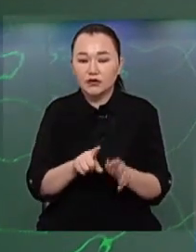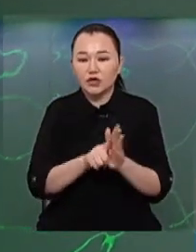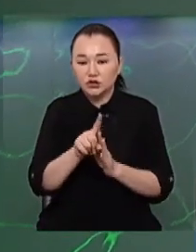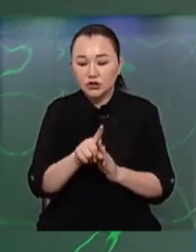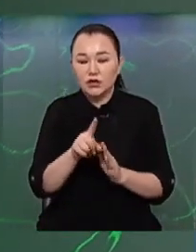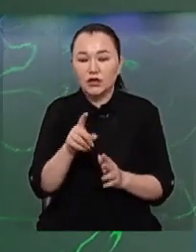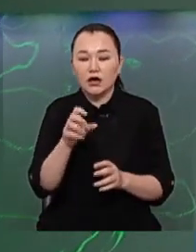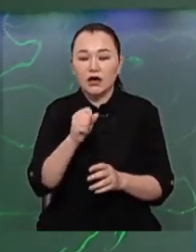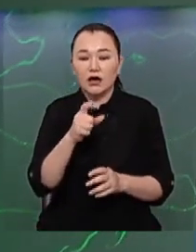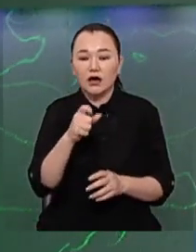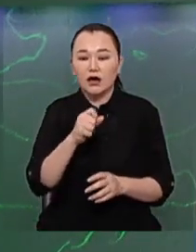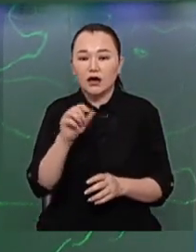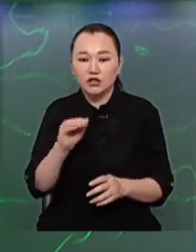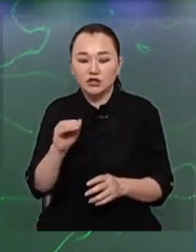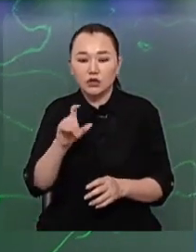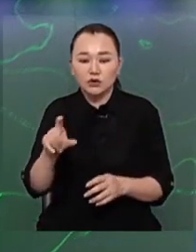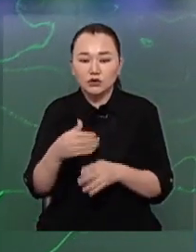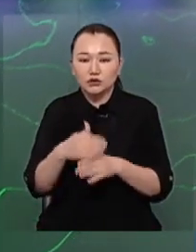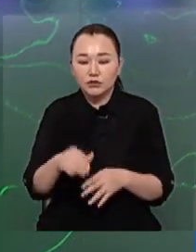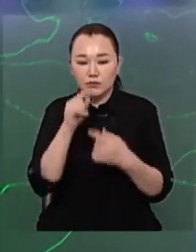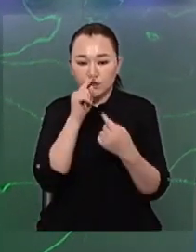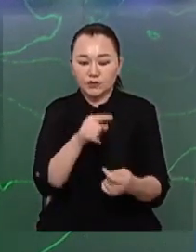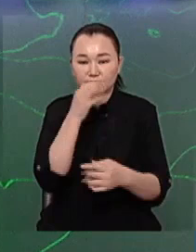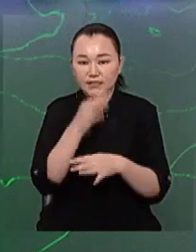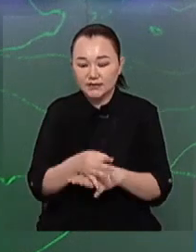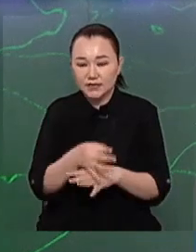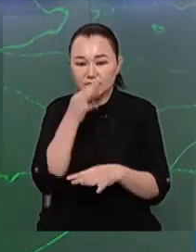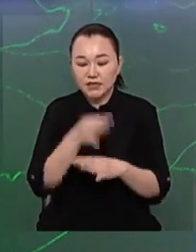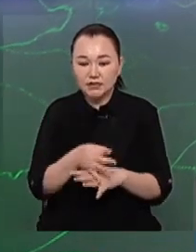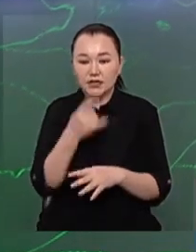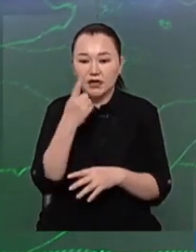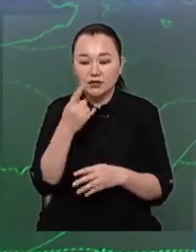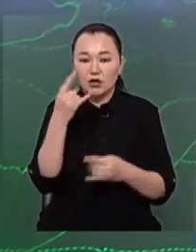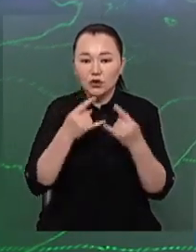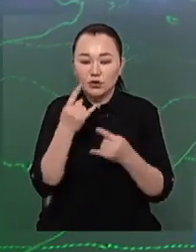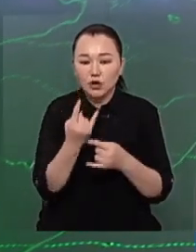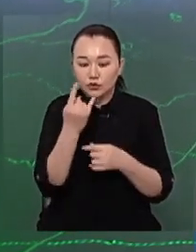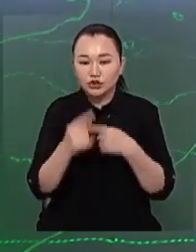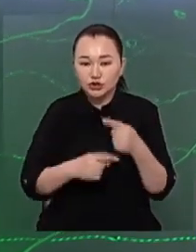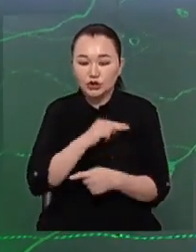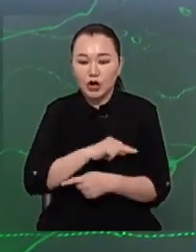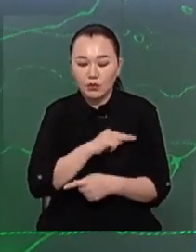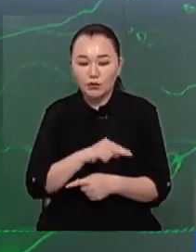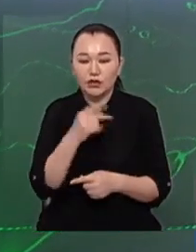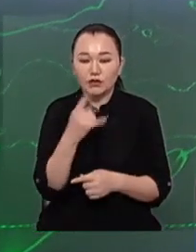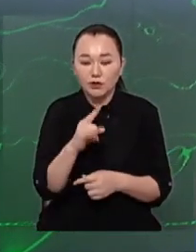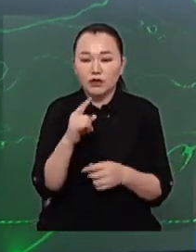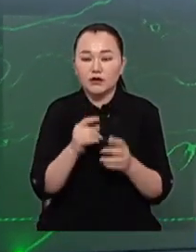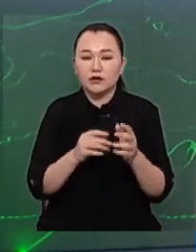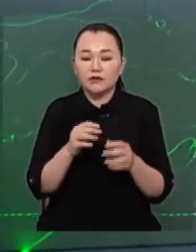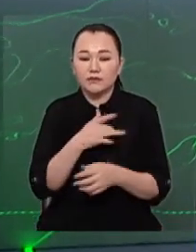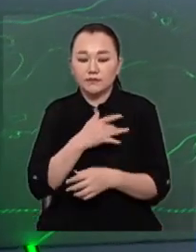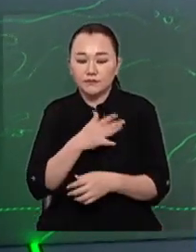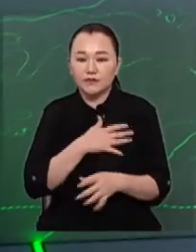бастамасына АХАЖ бөлімінің мамандары қарсы пікір білдірді. Айтуларынша, бір терезе бойынша жұмыс істейтін мекемеде баланы асырап алу